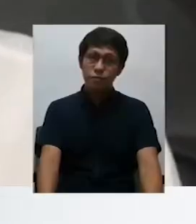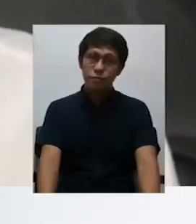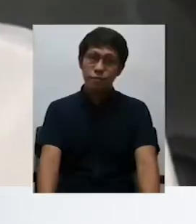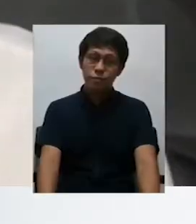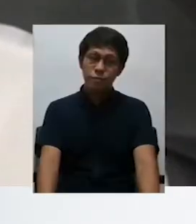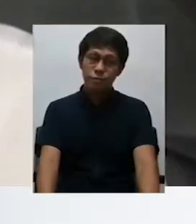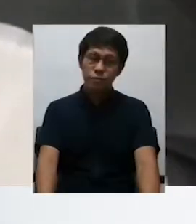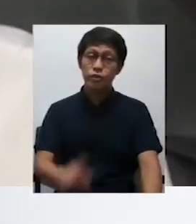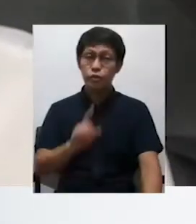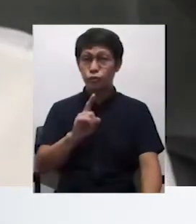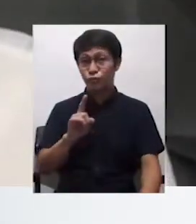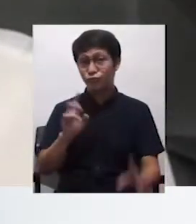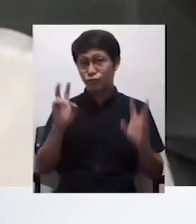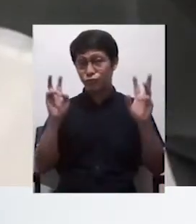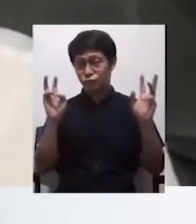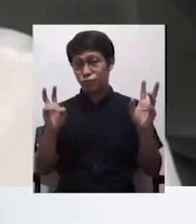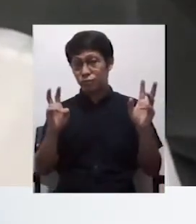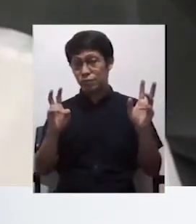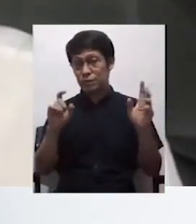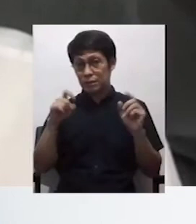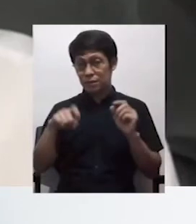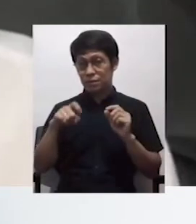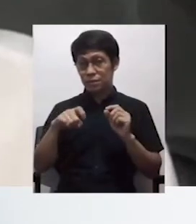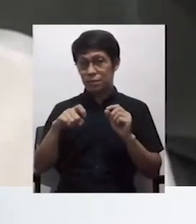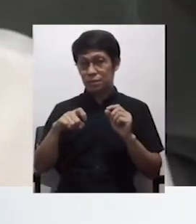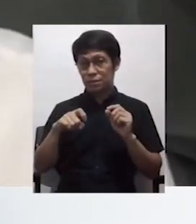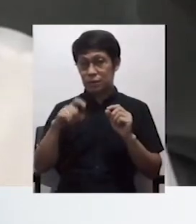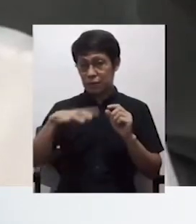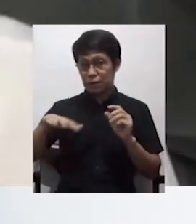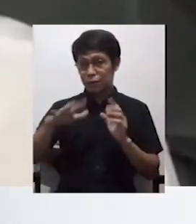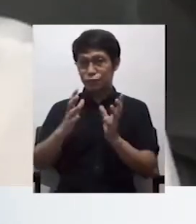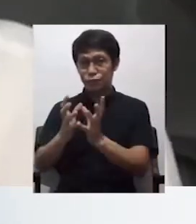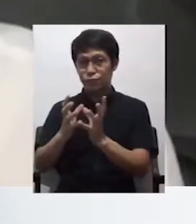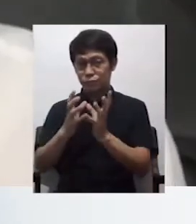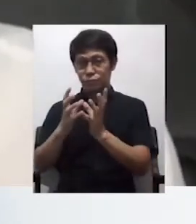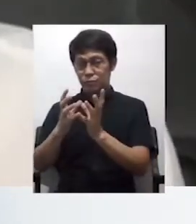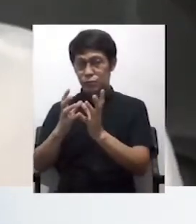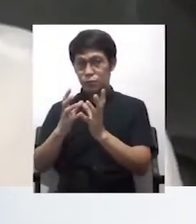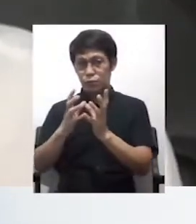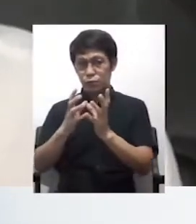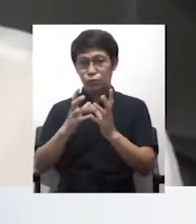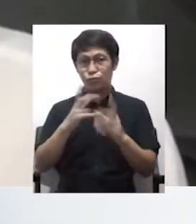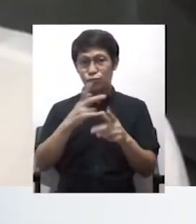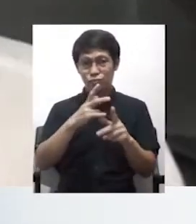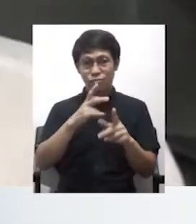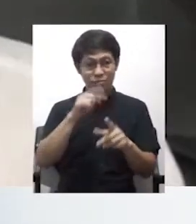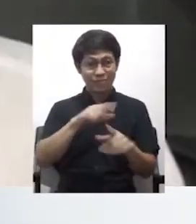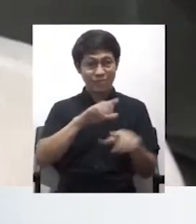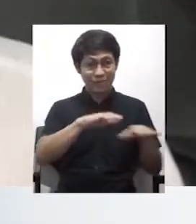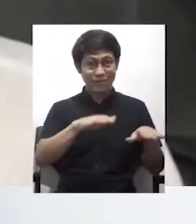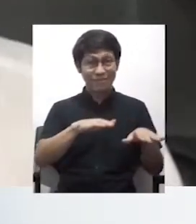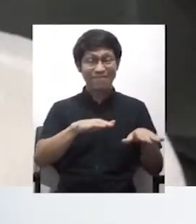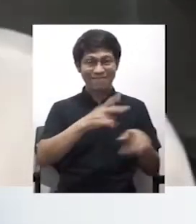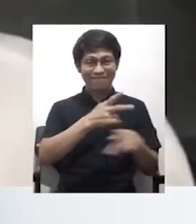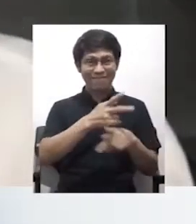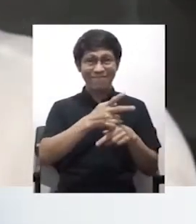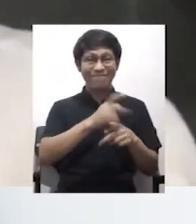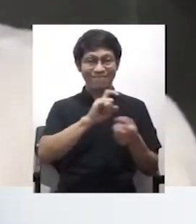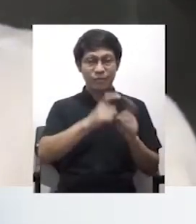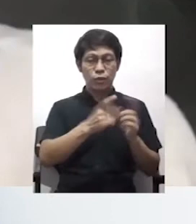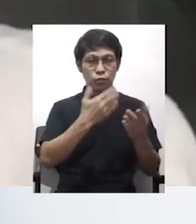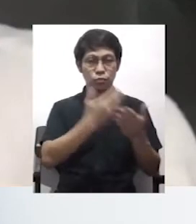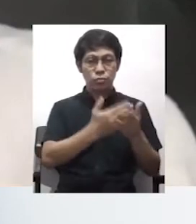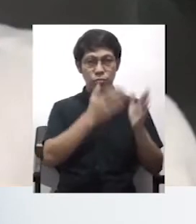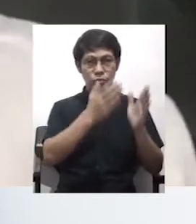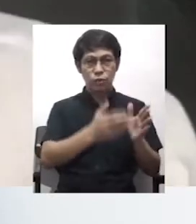Mayroong kasabihan na kinakailangan ng isang komunidad para lumaki na maayos ang isang bata. Para sa